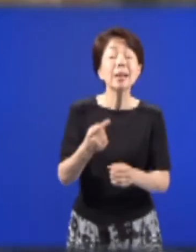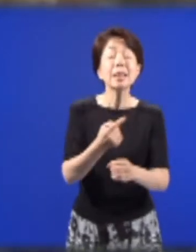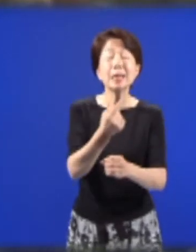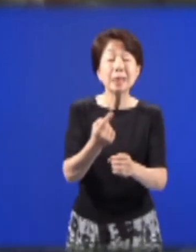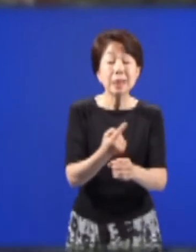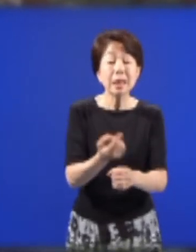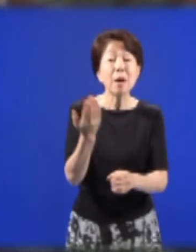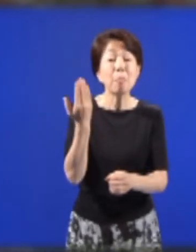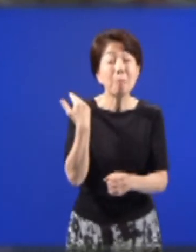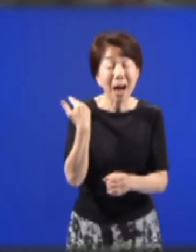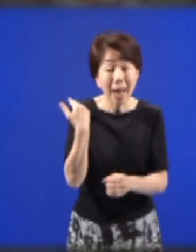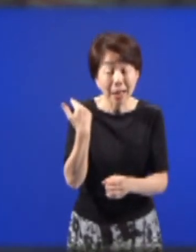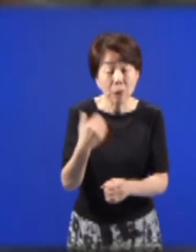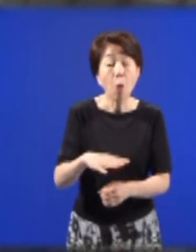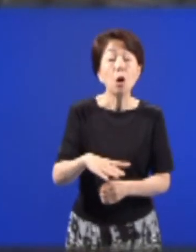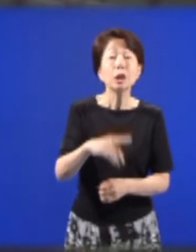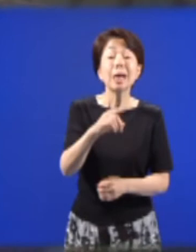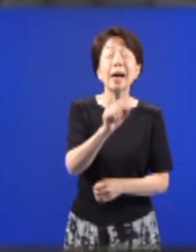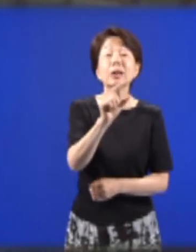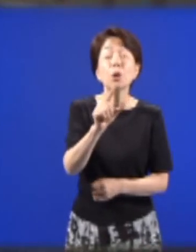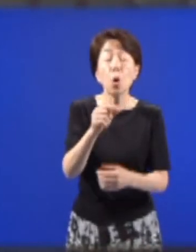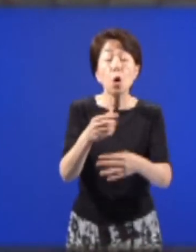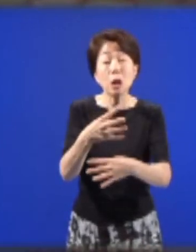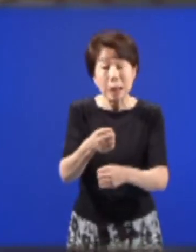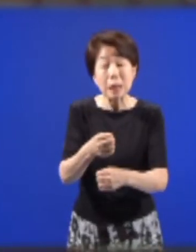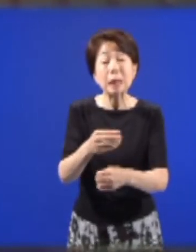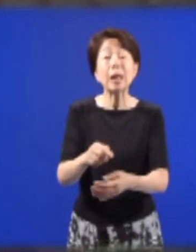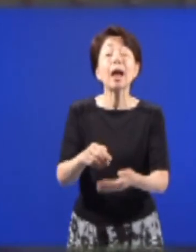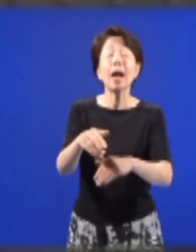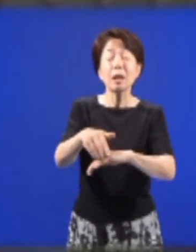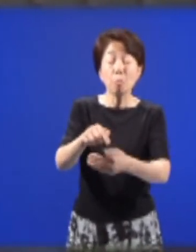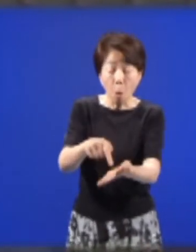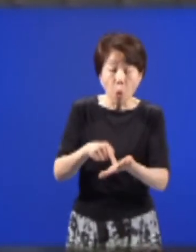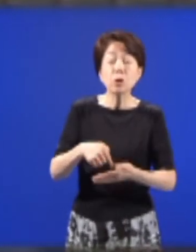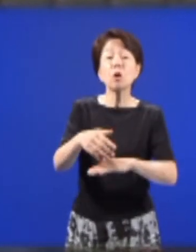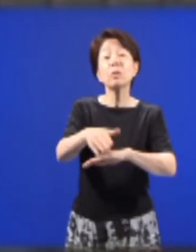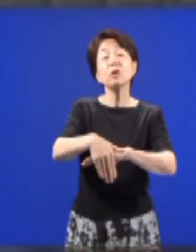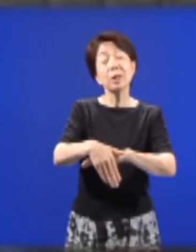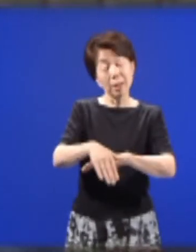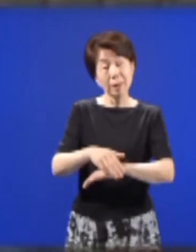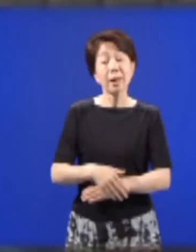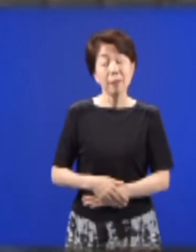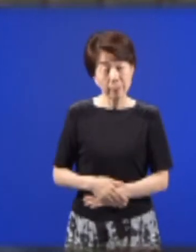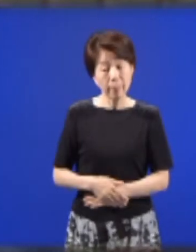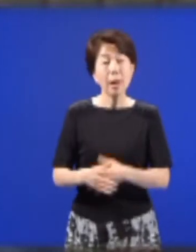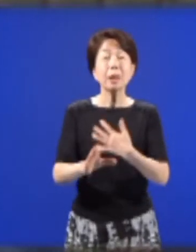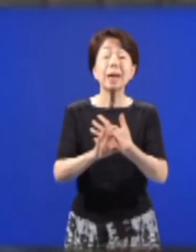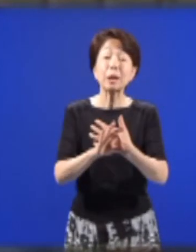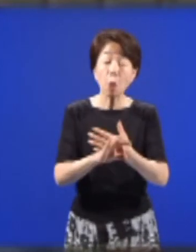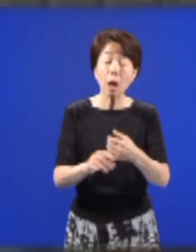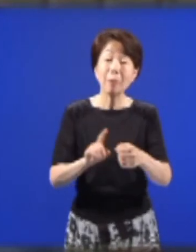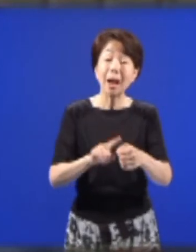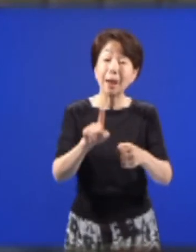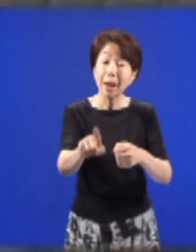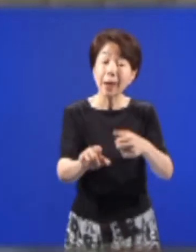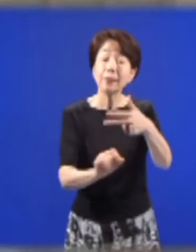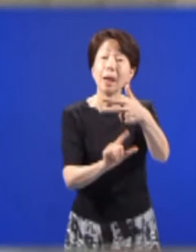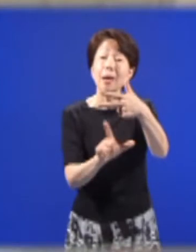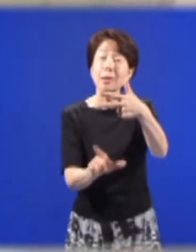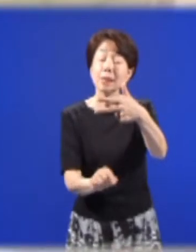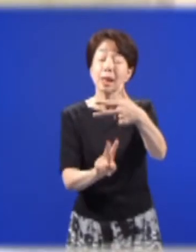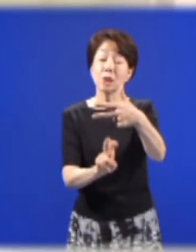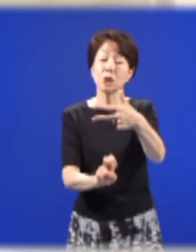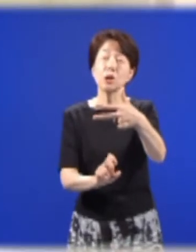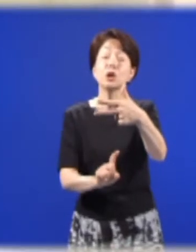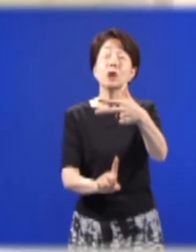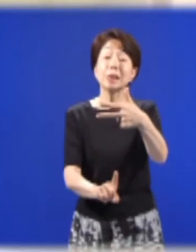年前の月の最初の日から申し込みを受け付けています。例えば来年の